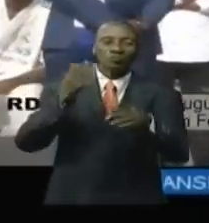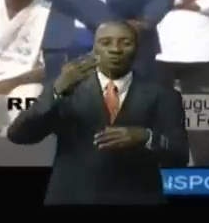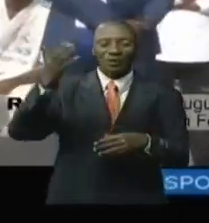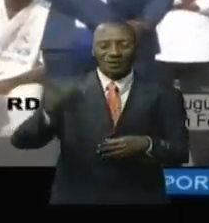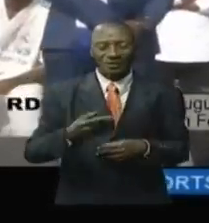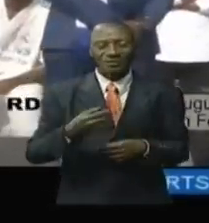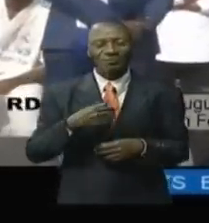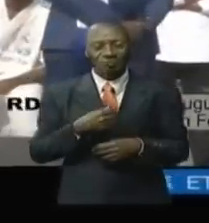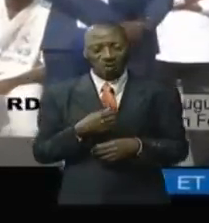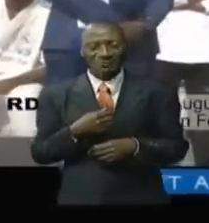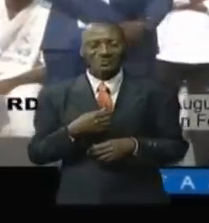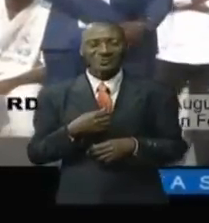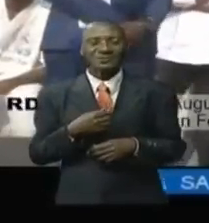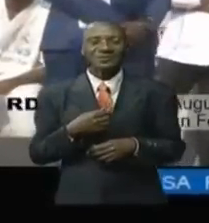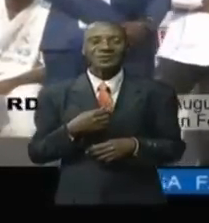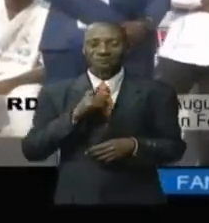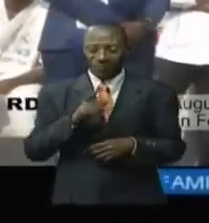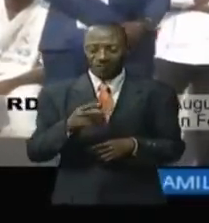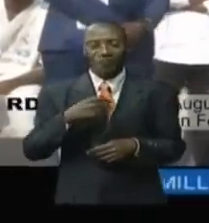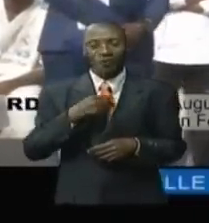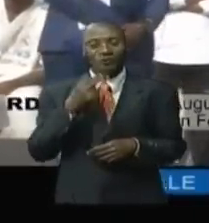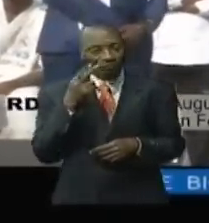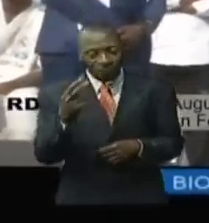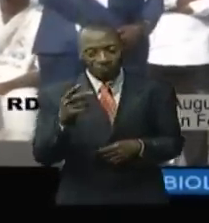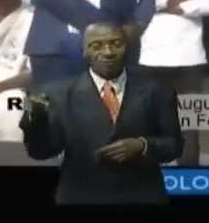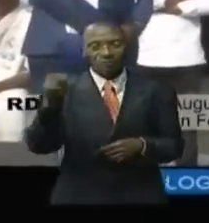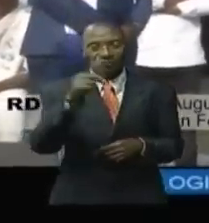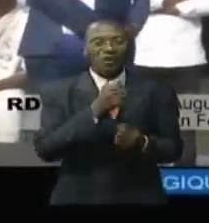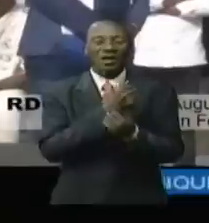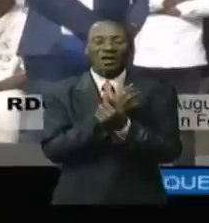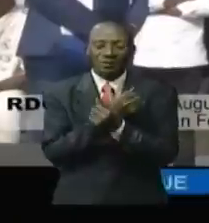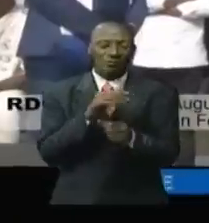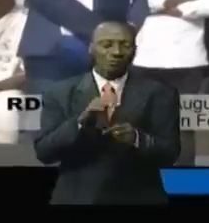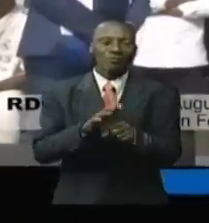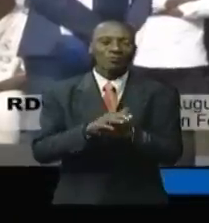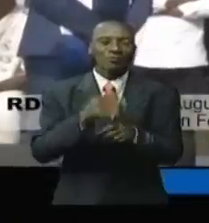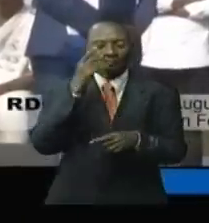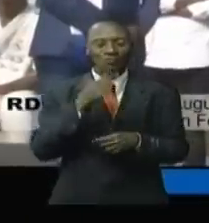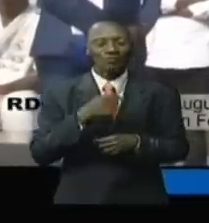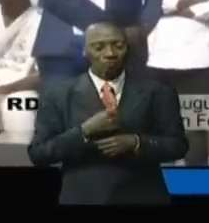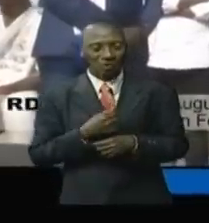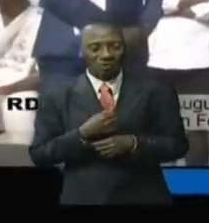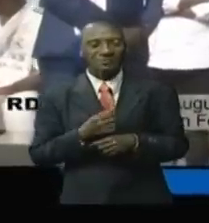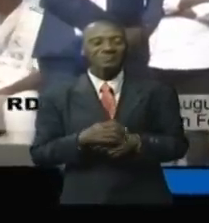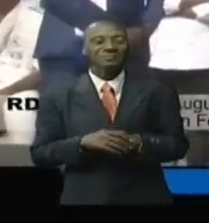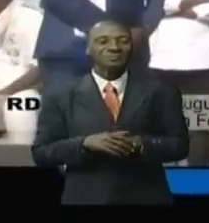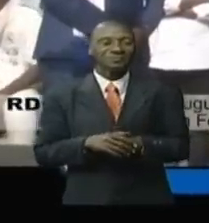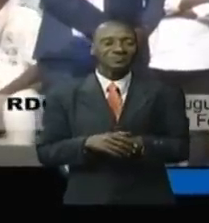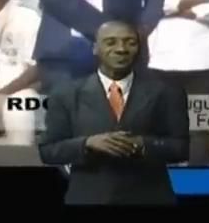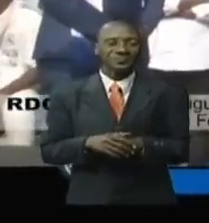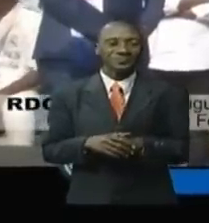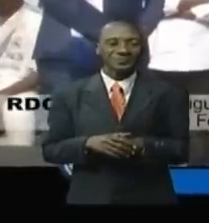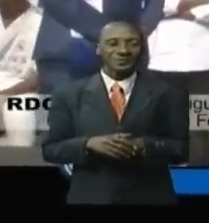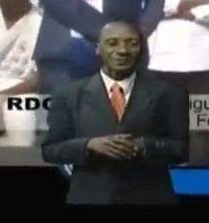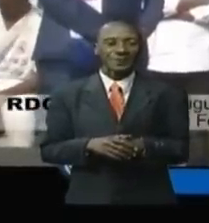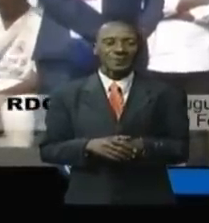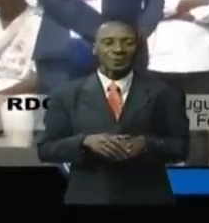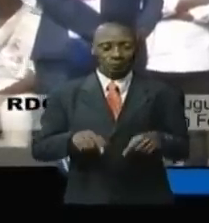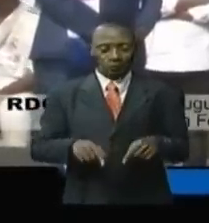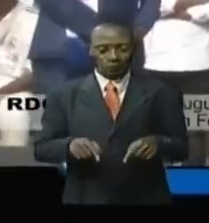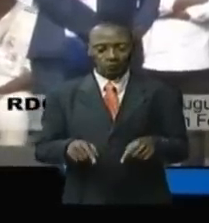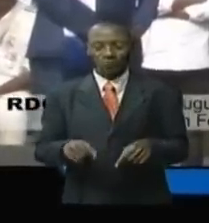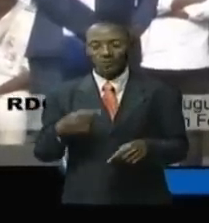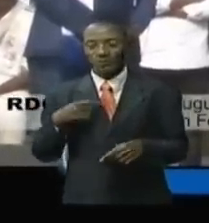Je vous exhorte à la paix et à l'unité. Ici, je suis en Boujimaï. Je me suis senti chez